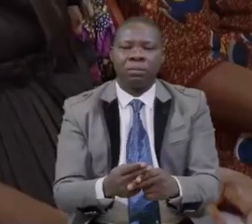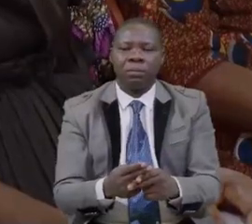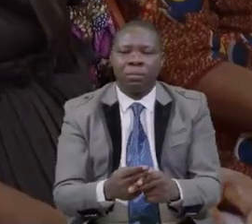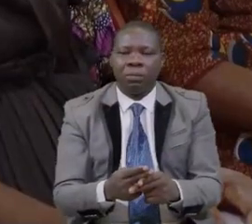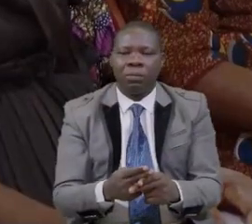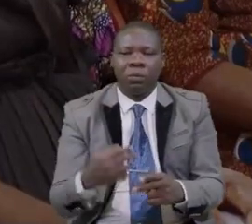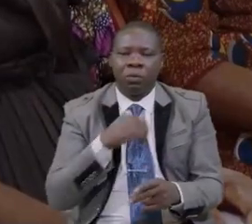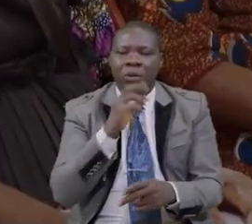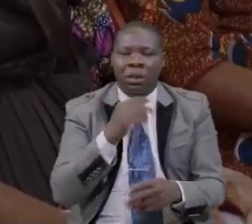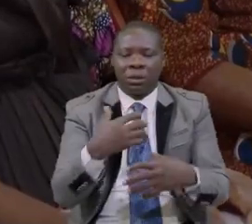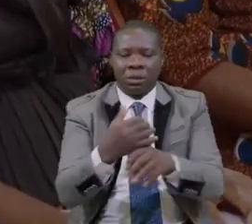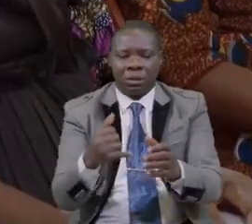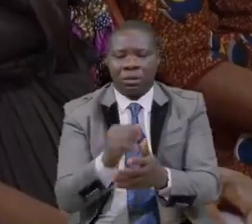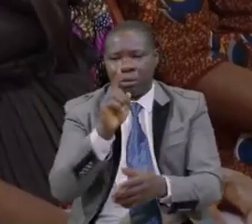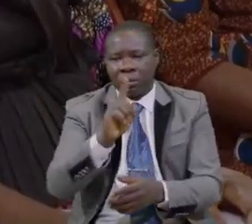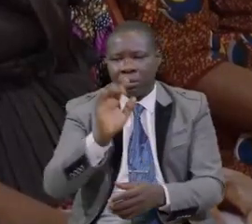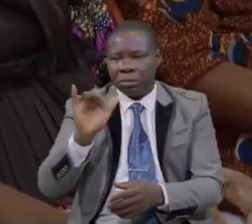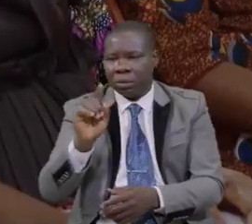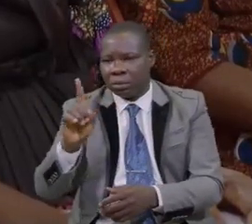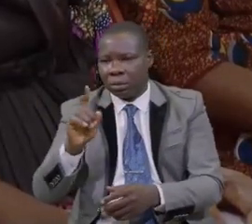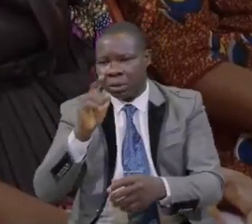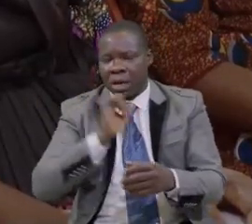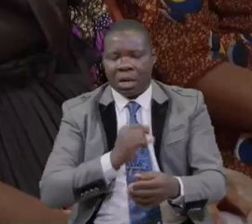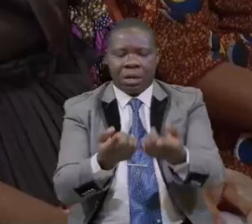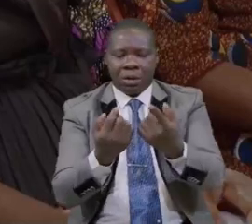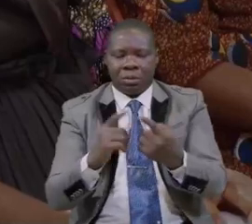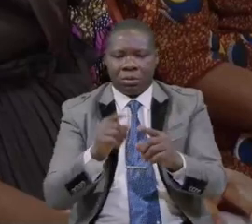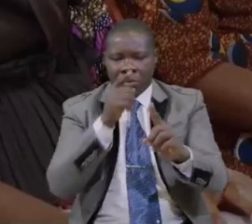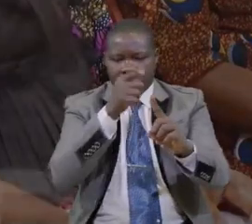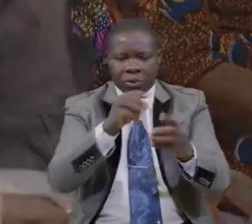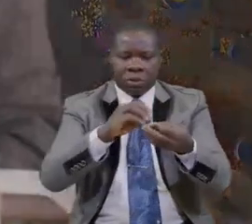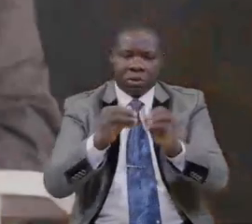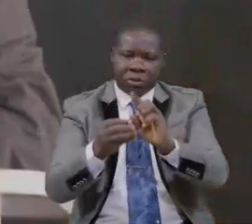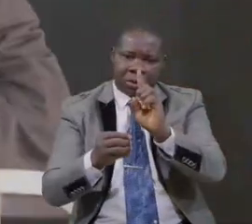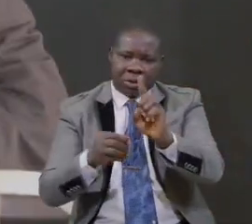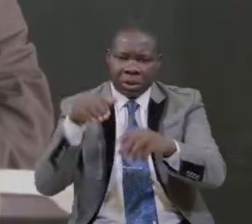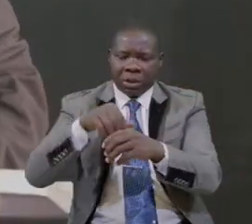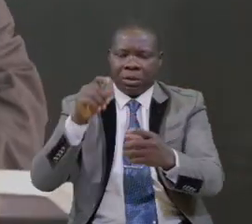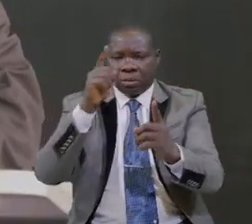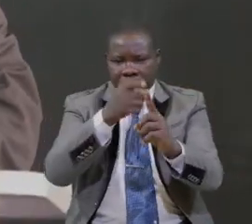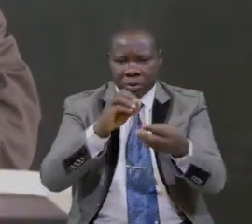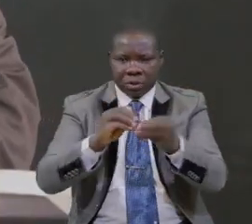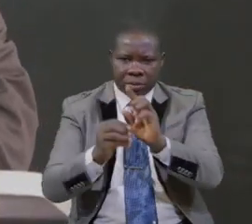Donc, prenons les points l'un après l'autre. Point numéro 1. Premier point.